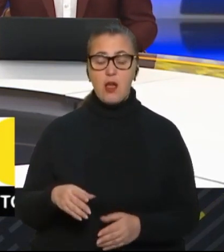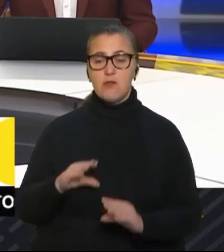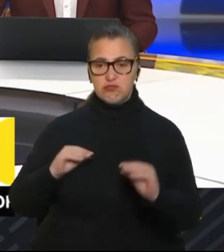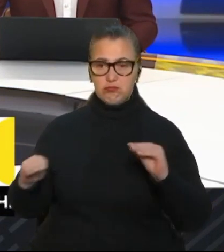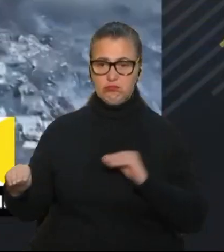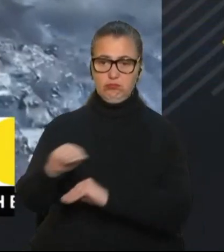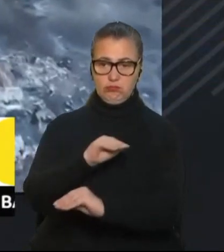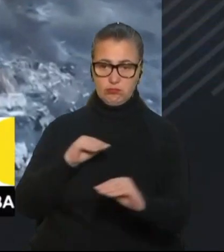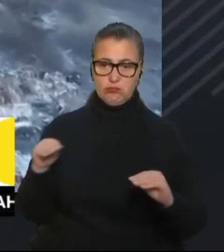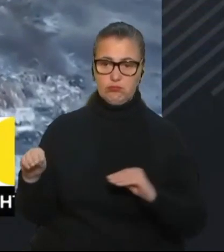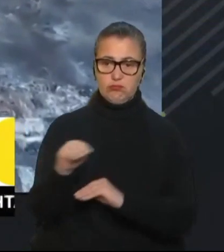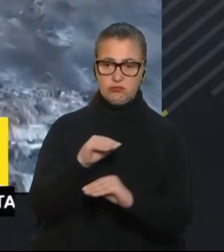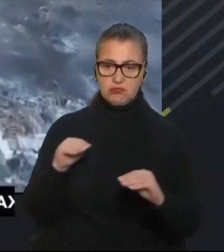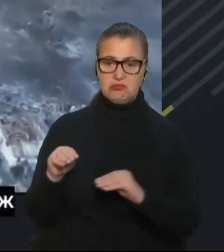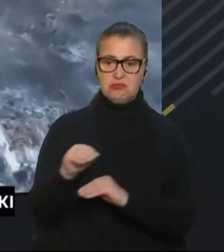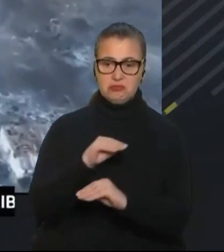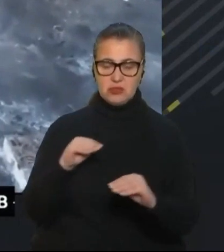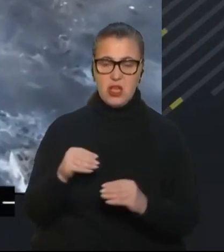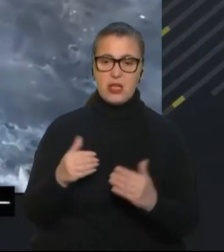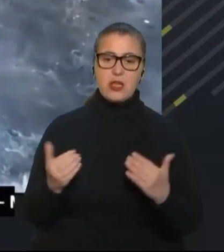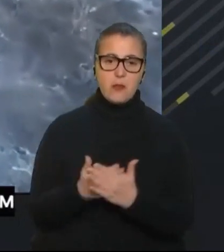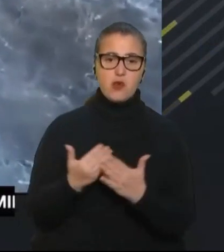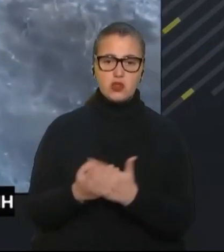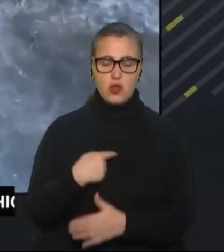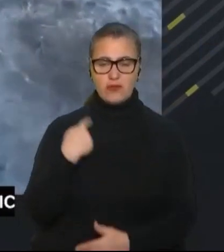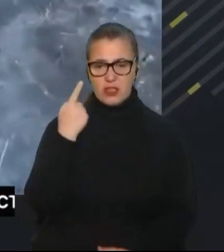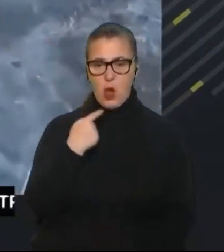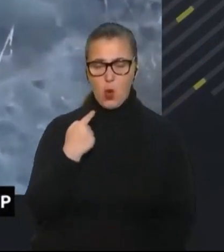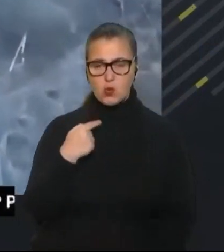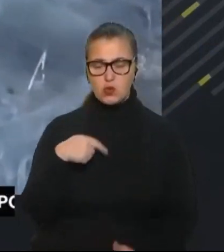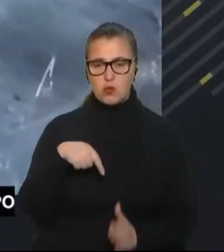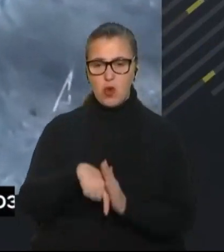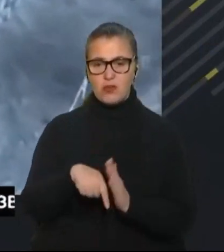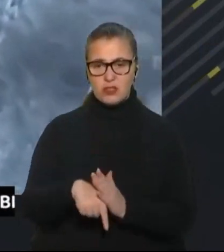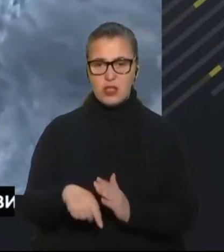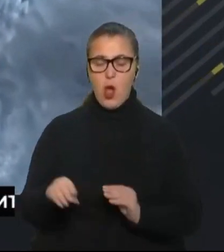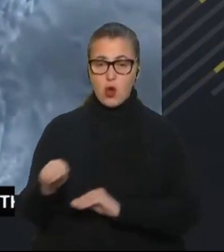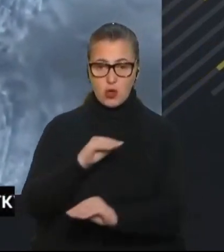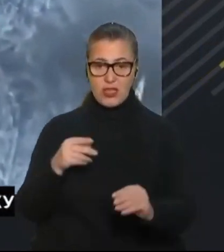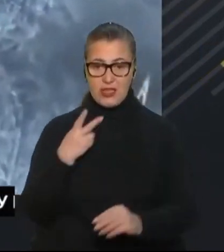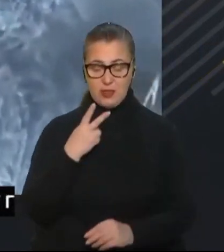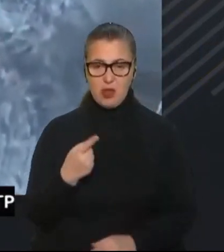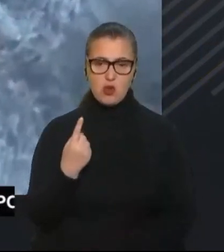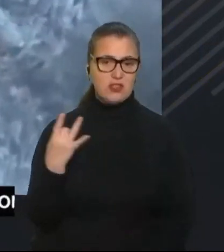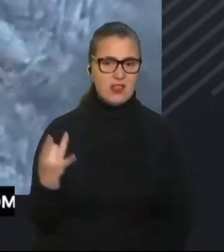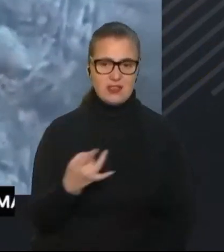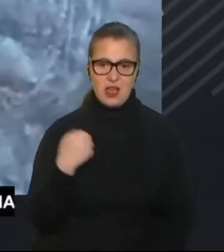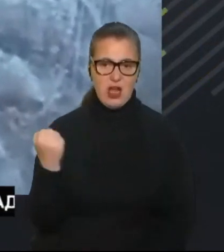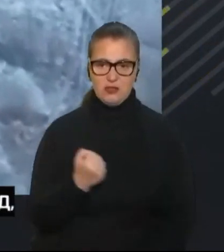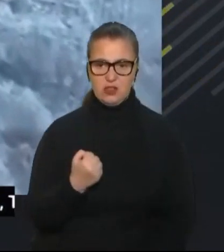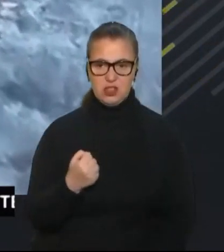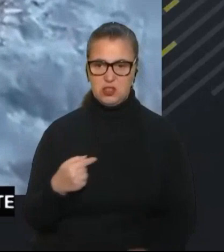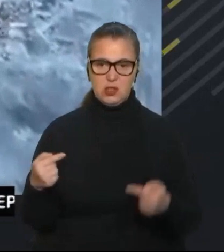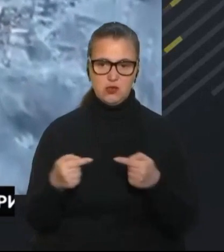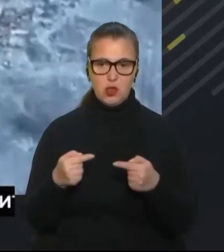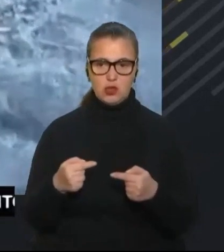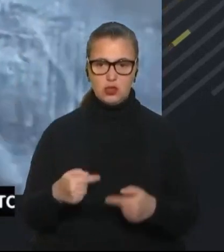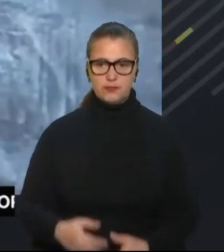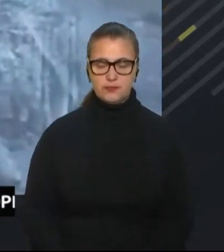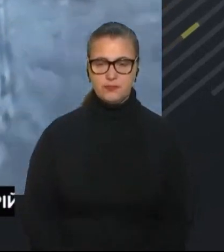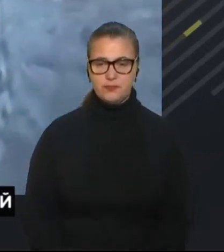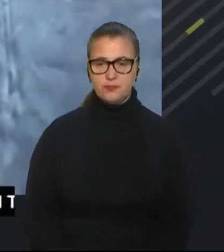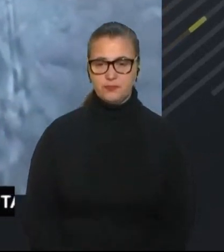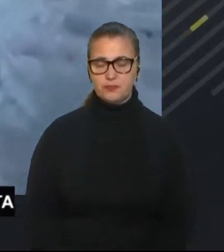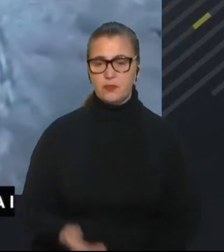і поновлення особового складу. Ротації ми спостерігаємо постійно, раз в тиждень, як мінімум. І, пане